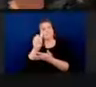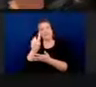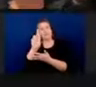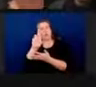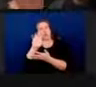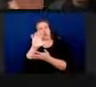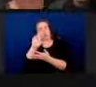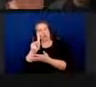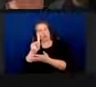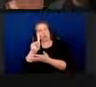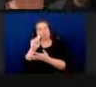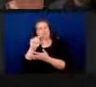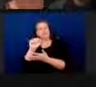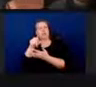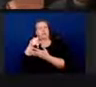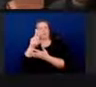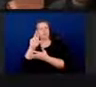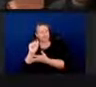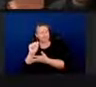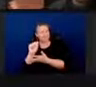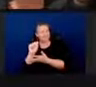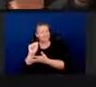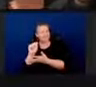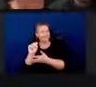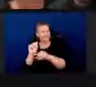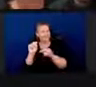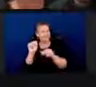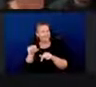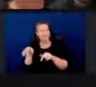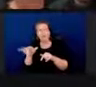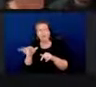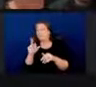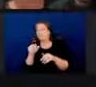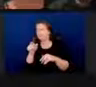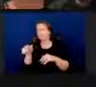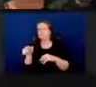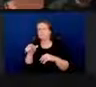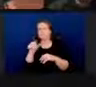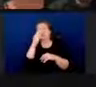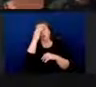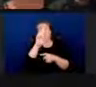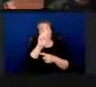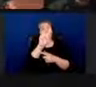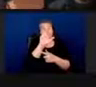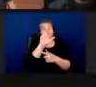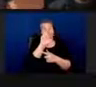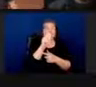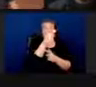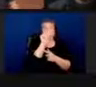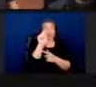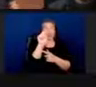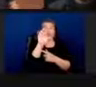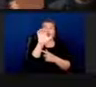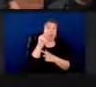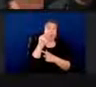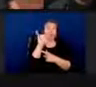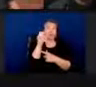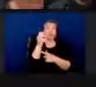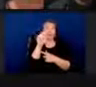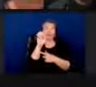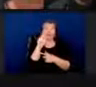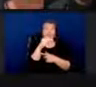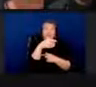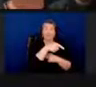العام الماضي تم استخدام طابعة ثلاثية الأبعاد